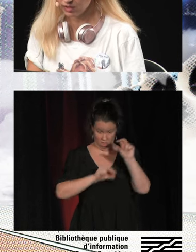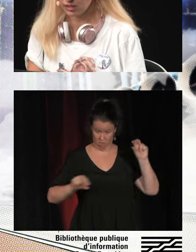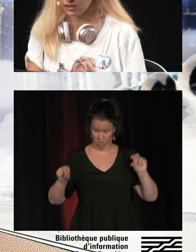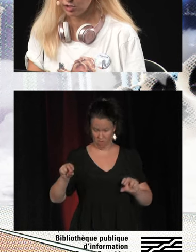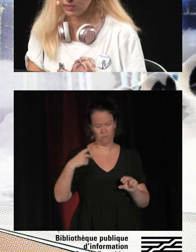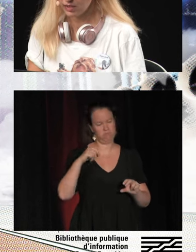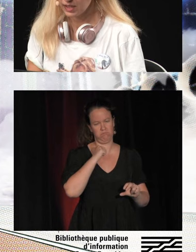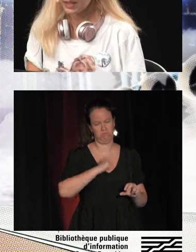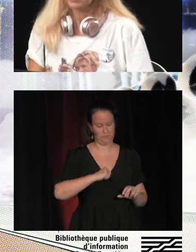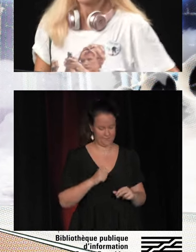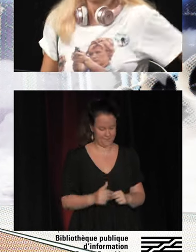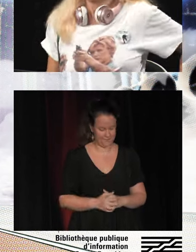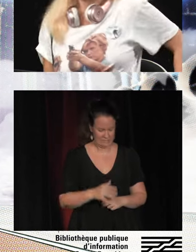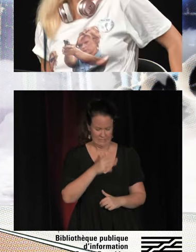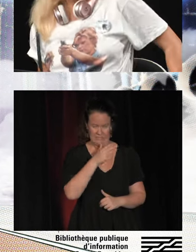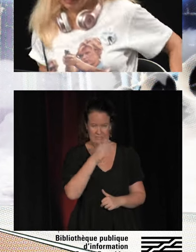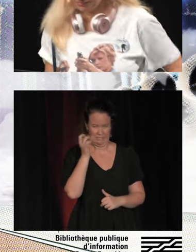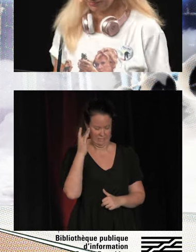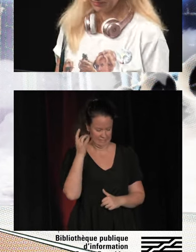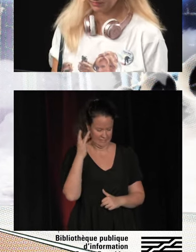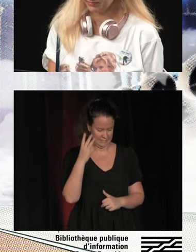Bah non. Oh là là.